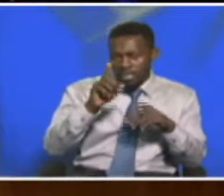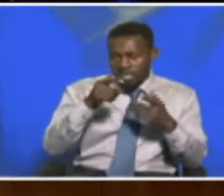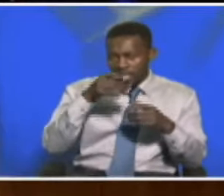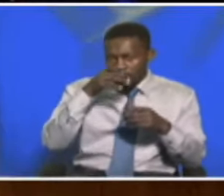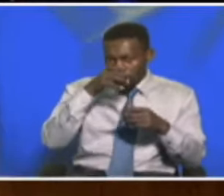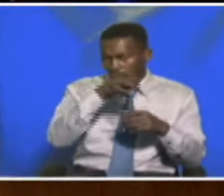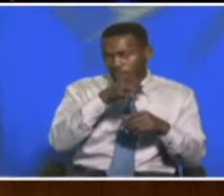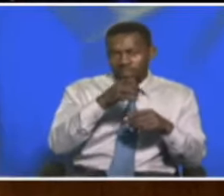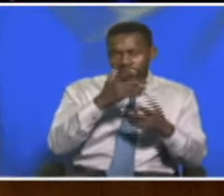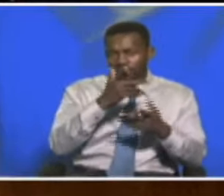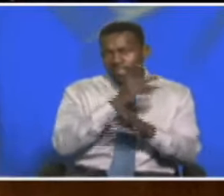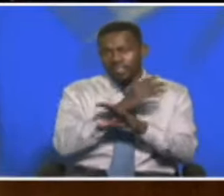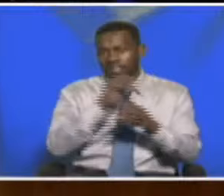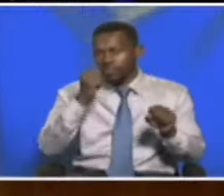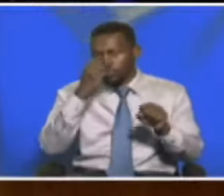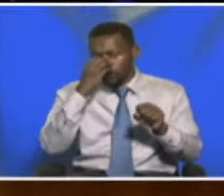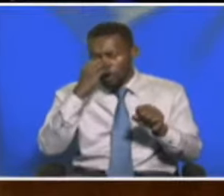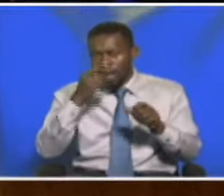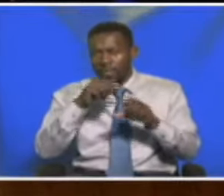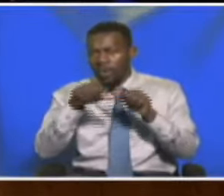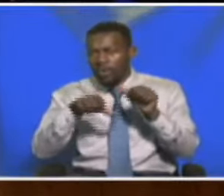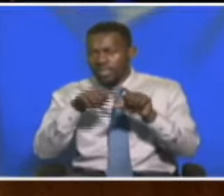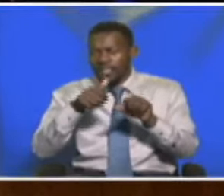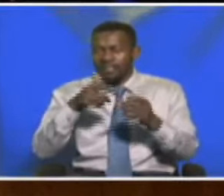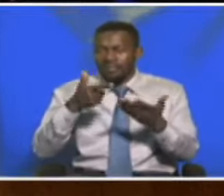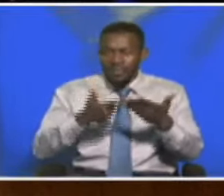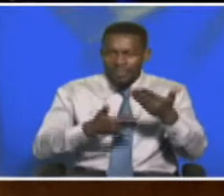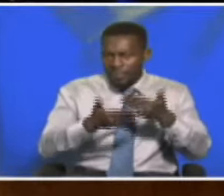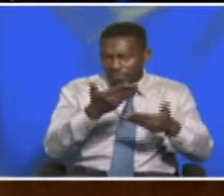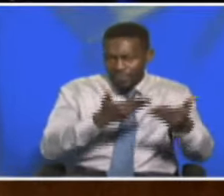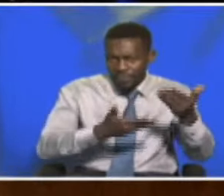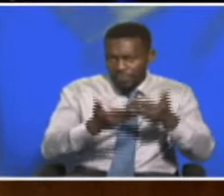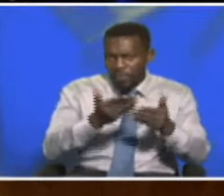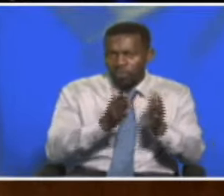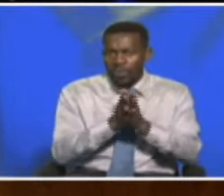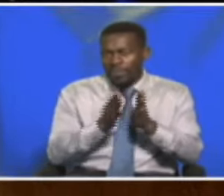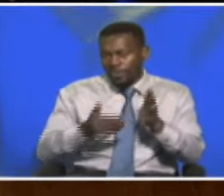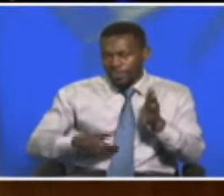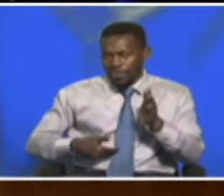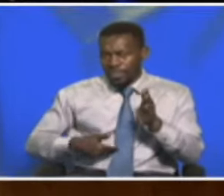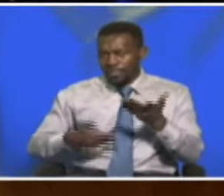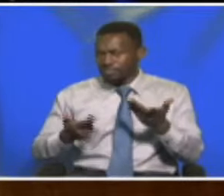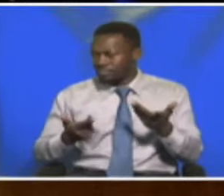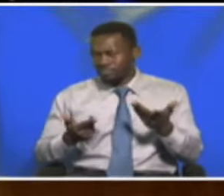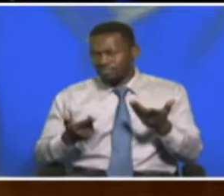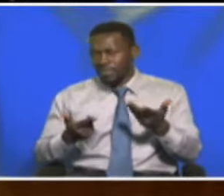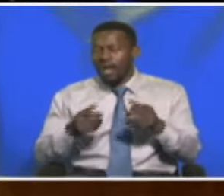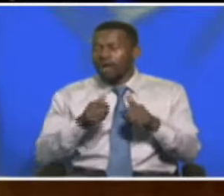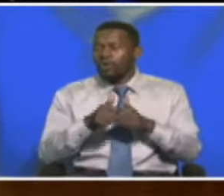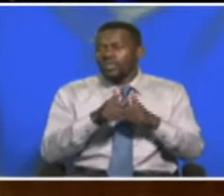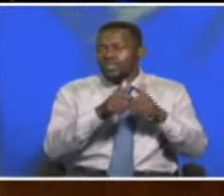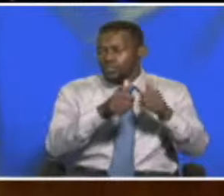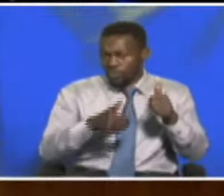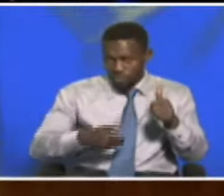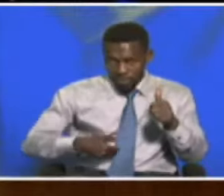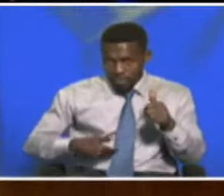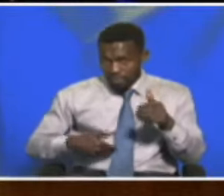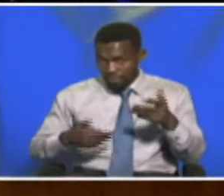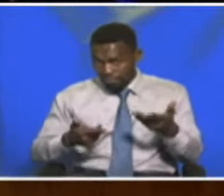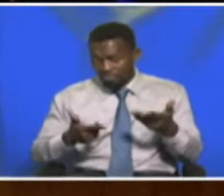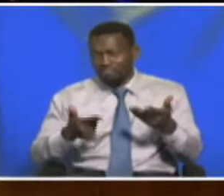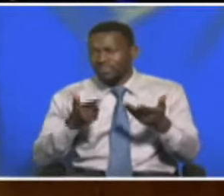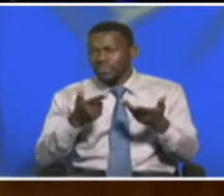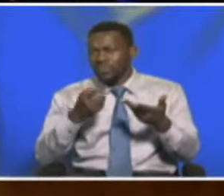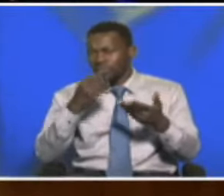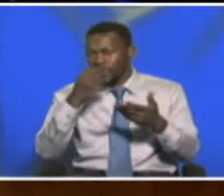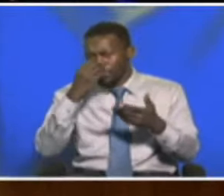William Ruto kutaka kufanya mazungumzo na vijana ili kusikiliza kile wanachokitaja kama taifa. Kulingana na vijana hao, mwito wa